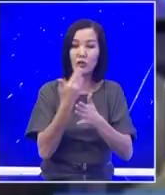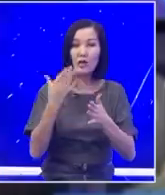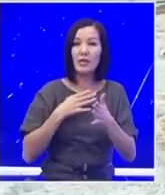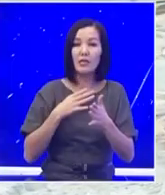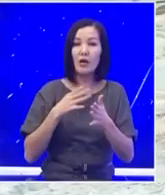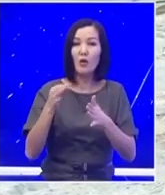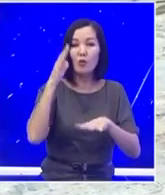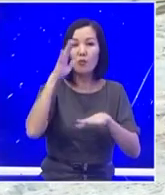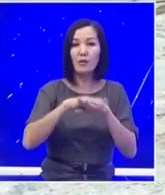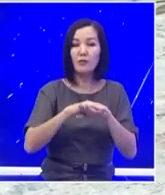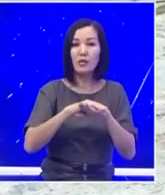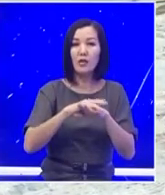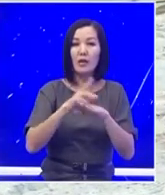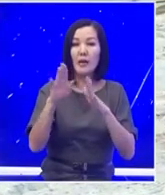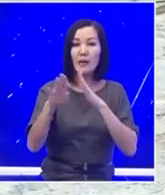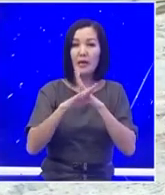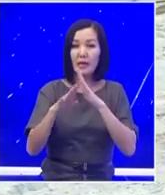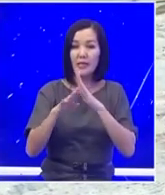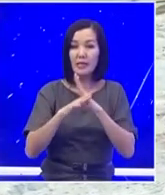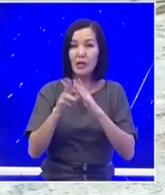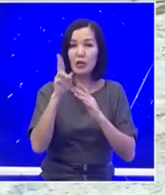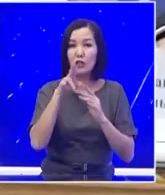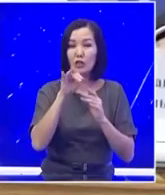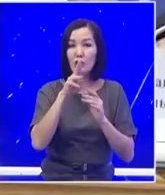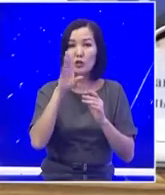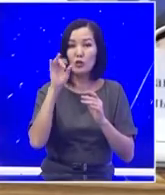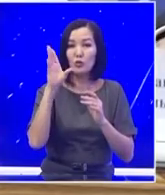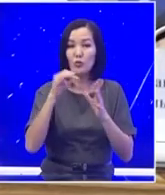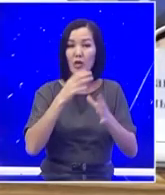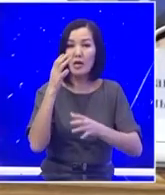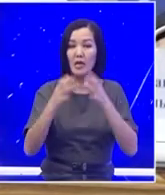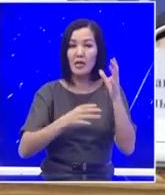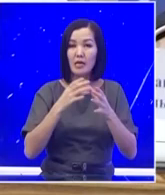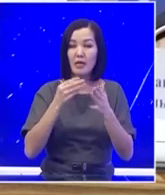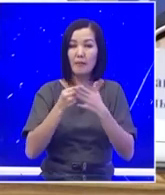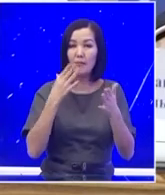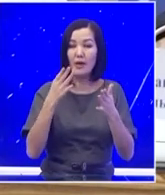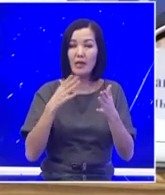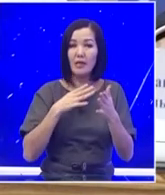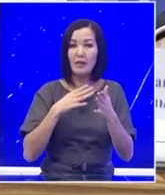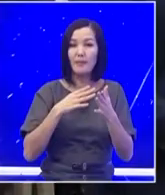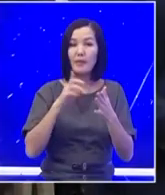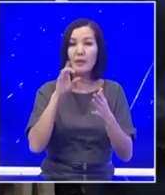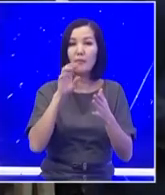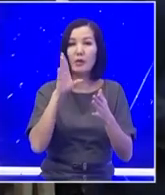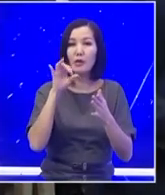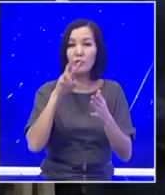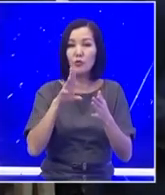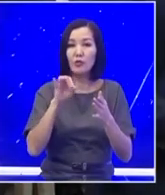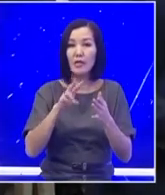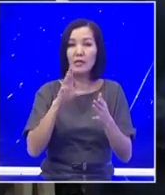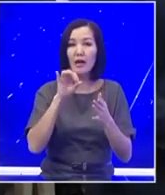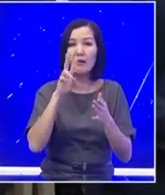Амандық Баталов джиу-джитсу спорты шеберлерінің де халықаралық аренадағы нәтижесін жоғары бағалады. Бұл тізімде Бексұлтан Талдыбаев,